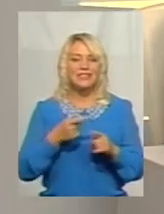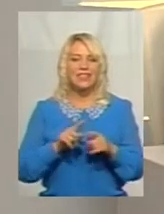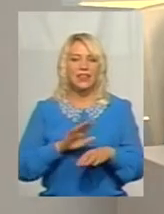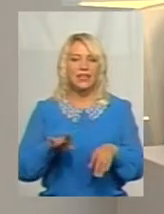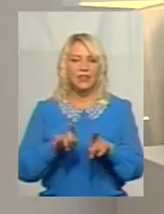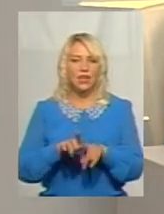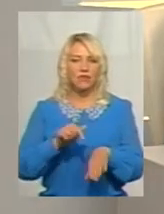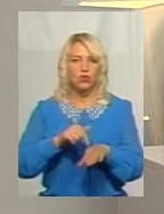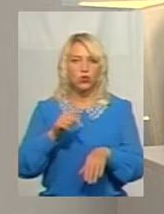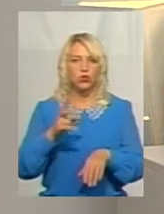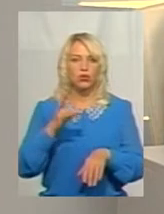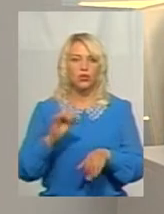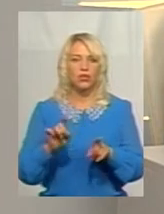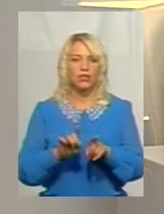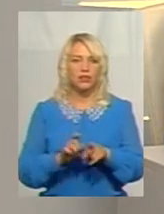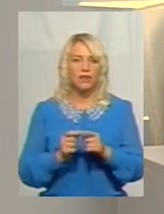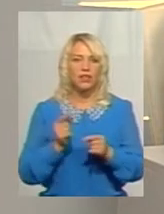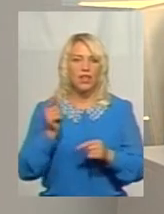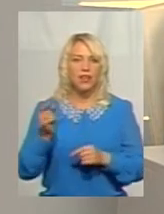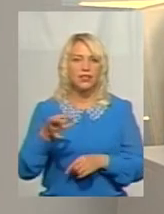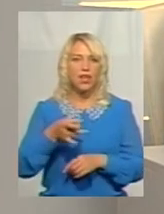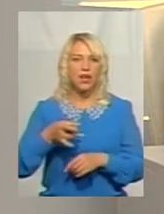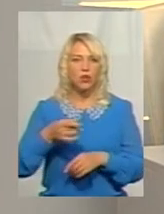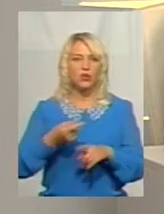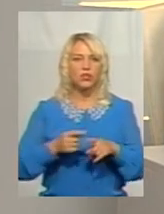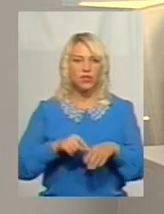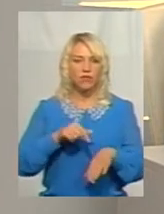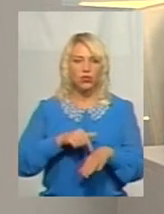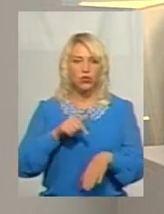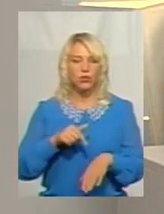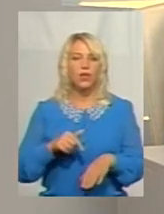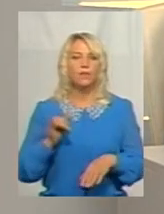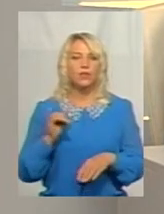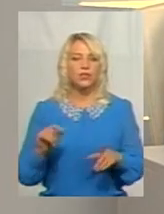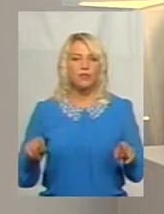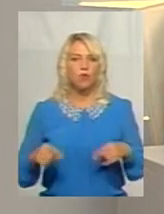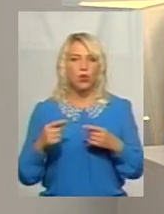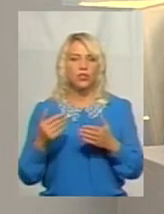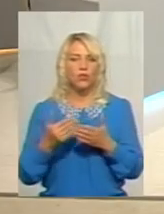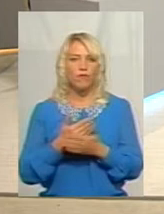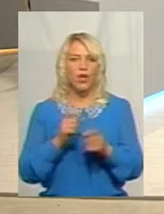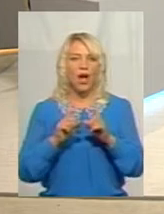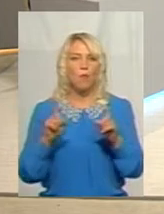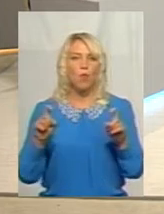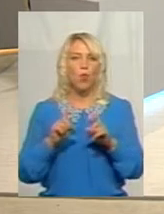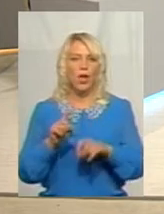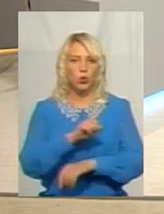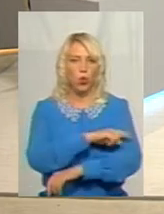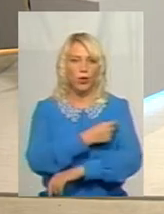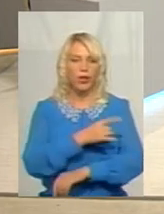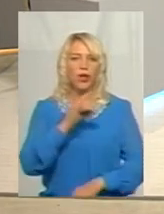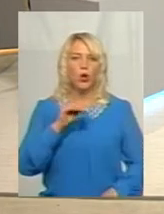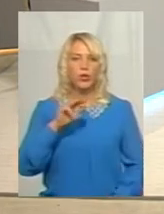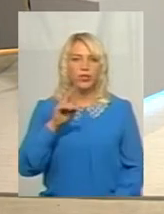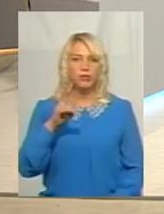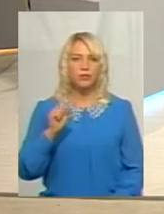відчутно, хоча якісь такі віддалені райони це відчули. Створено нові амбулаторії, це в